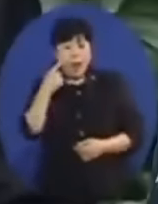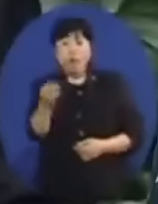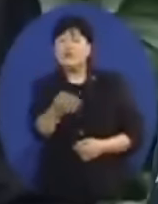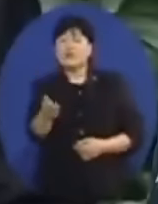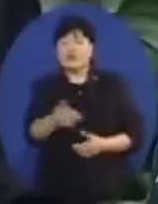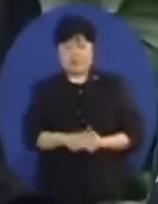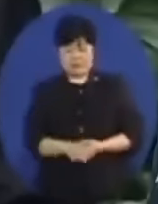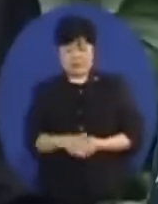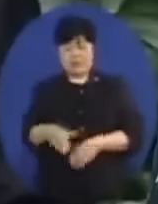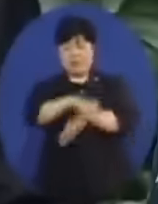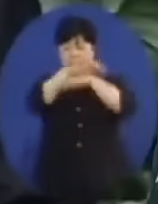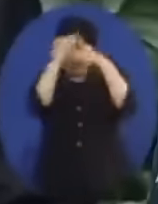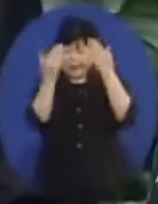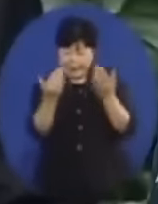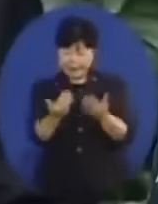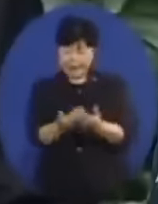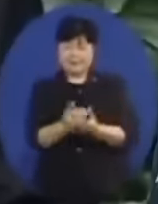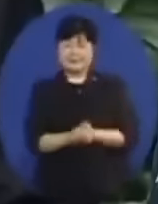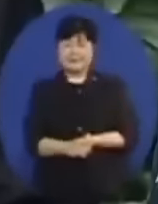다